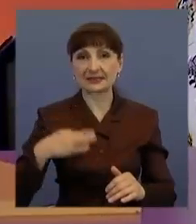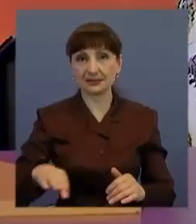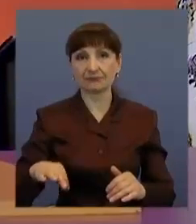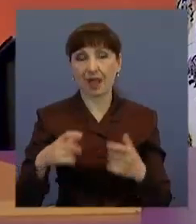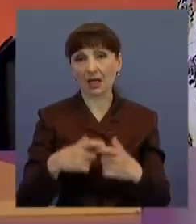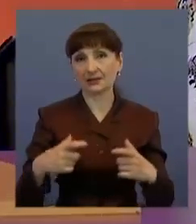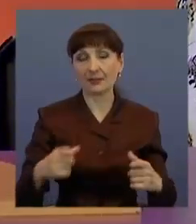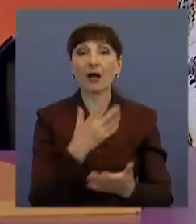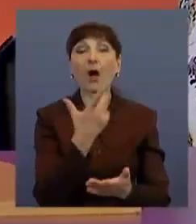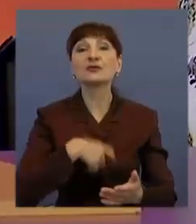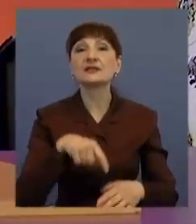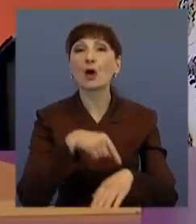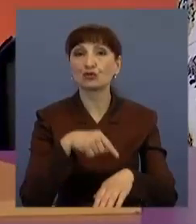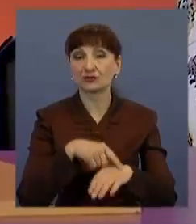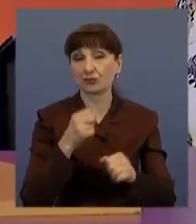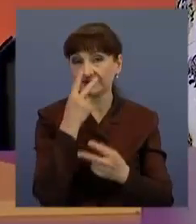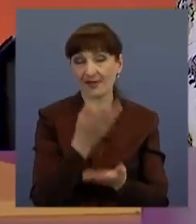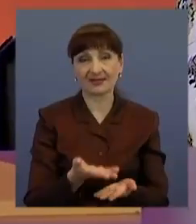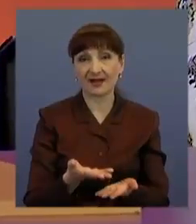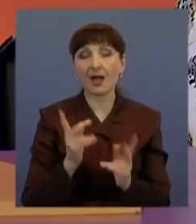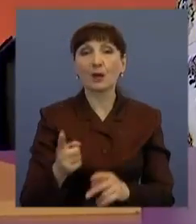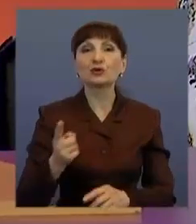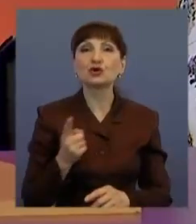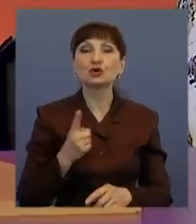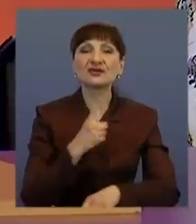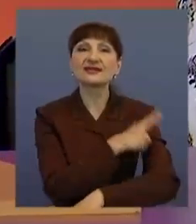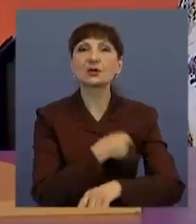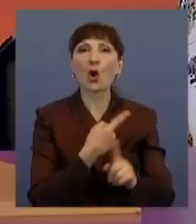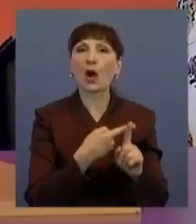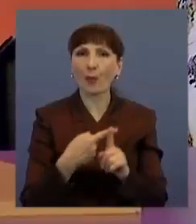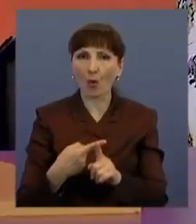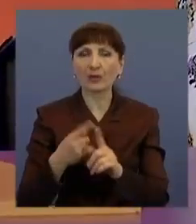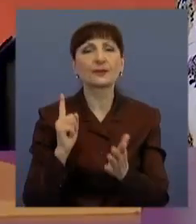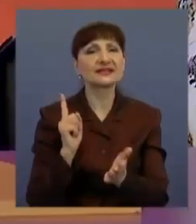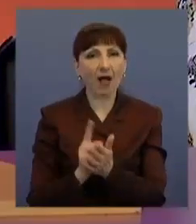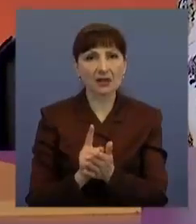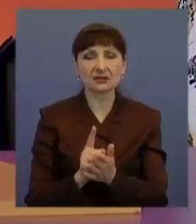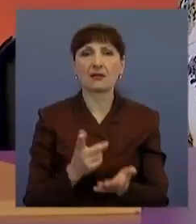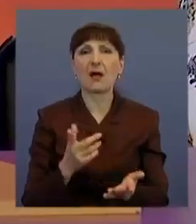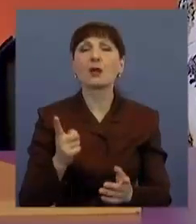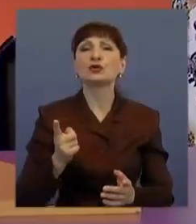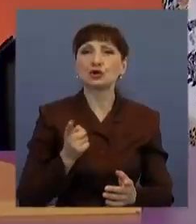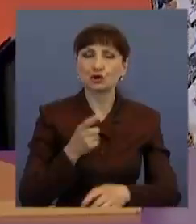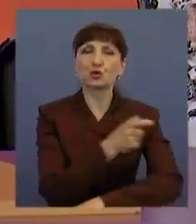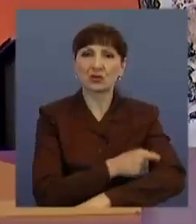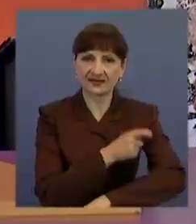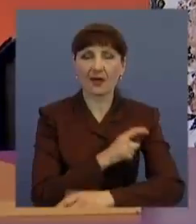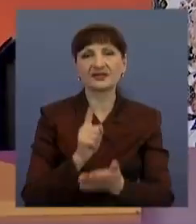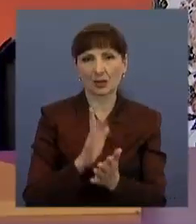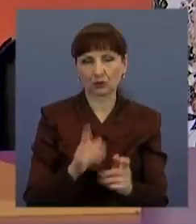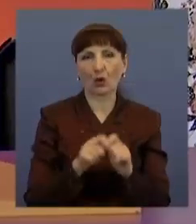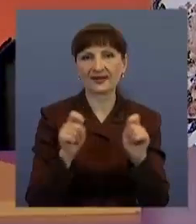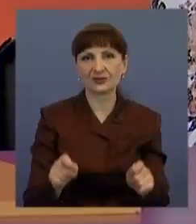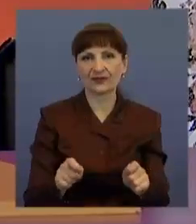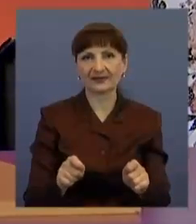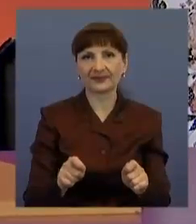он вообще себя чувствует. Будут дежурят скорая помощь, медицинские работники. Все это дежурство будет организовано. Ну